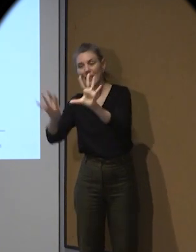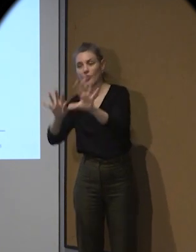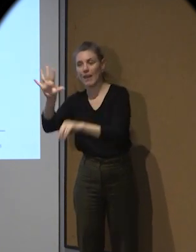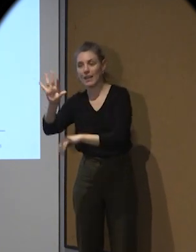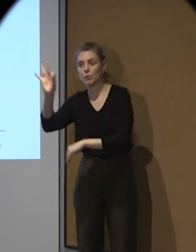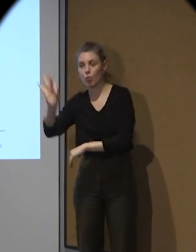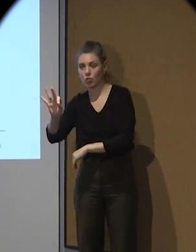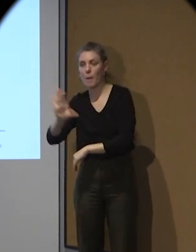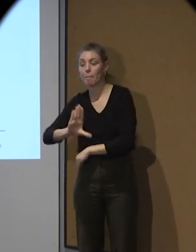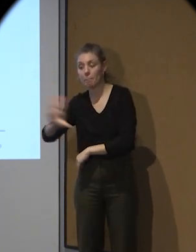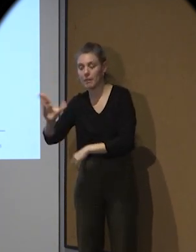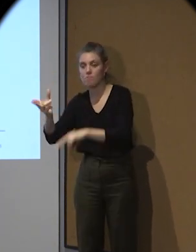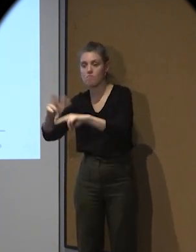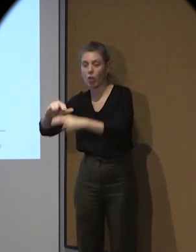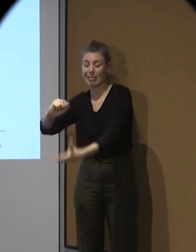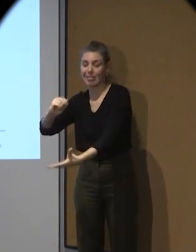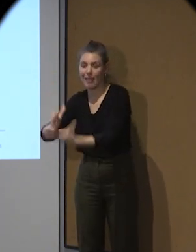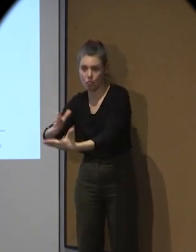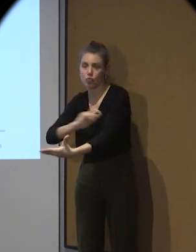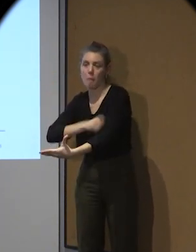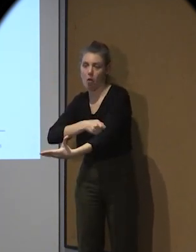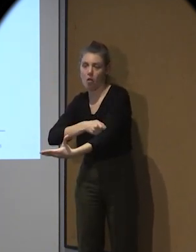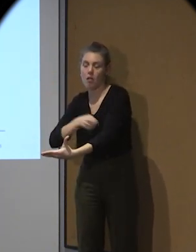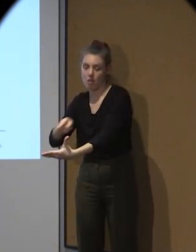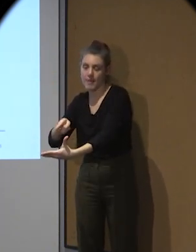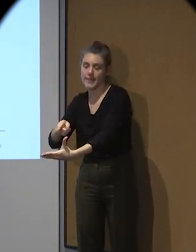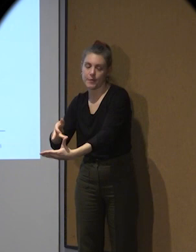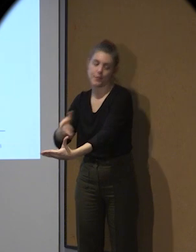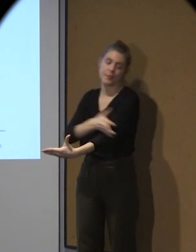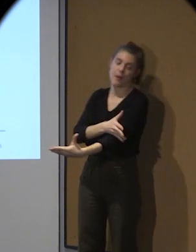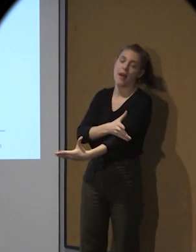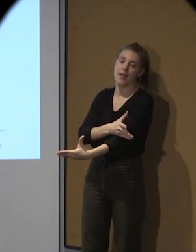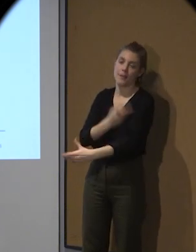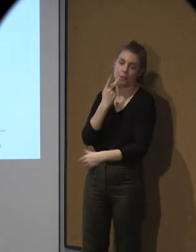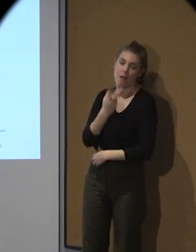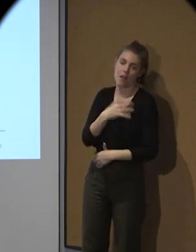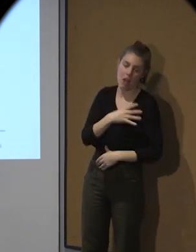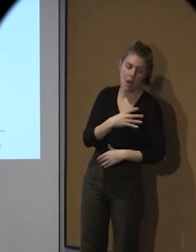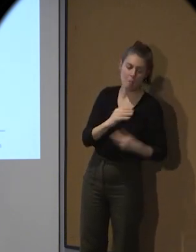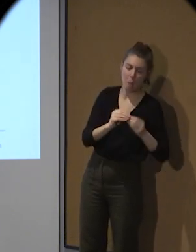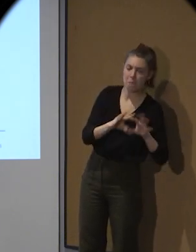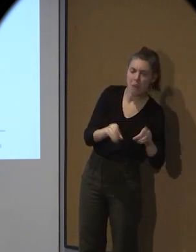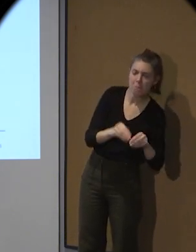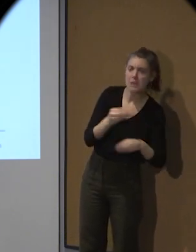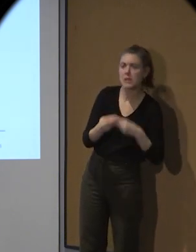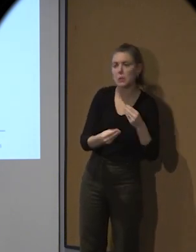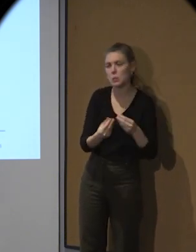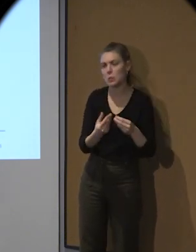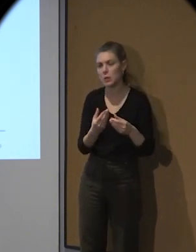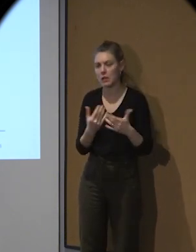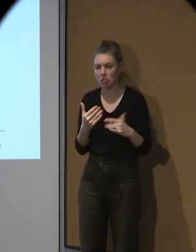oui. Il y avait une symptomatologie ou des